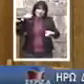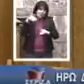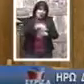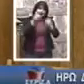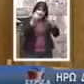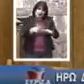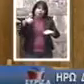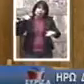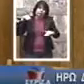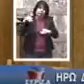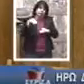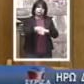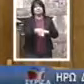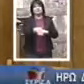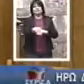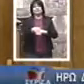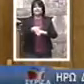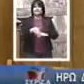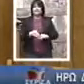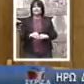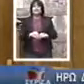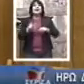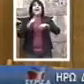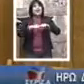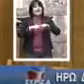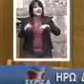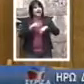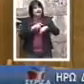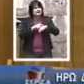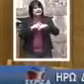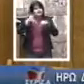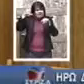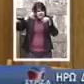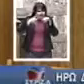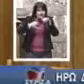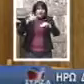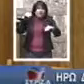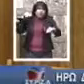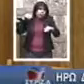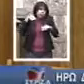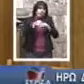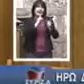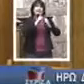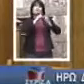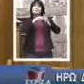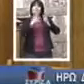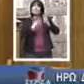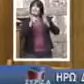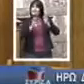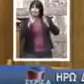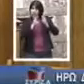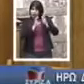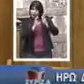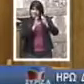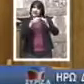ύφεση, όταν μπαίνει στο φαύλο κύκλο που η Ελλάδα έχει εισέλθει πιο βαθιά από την υπογραφή του Μνημονίου και μετά. Εμείς